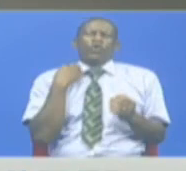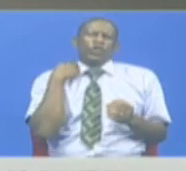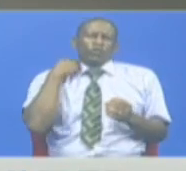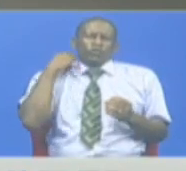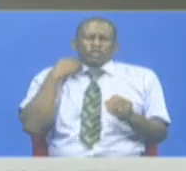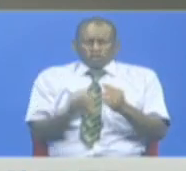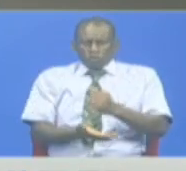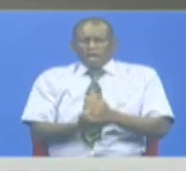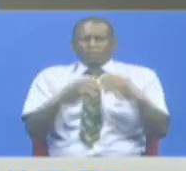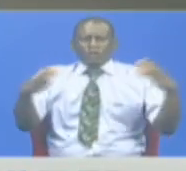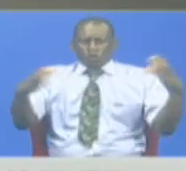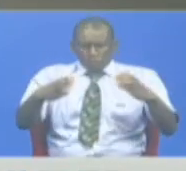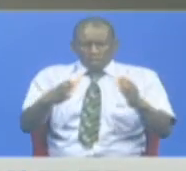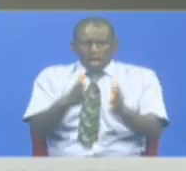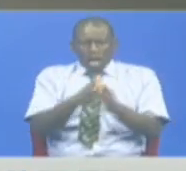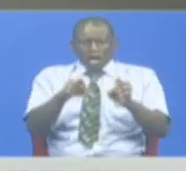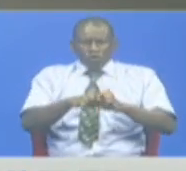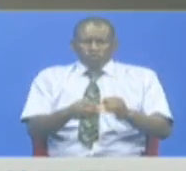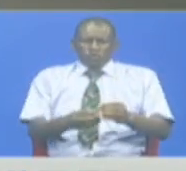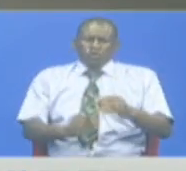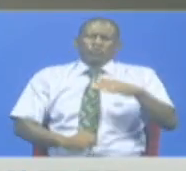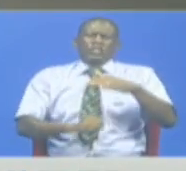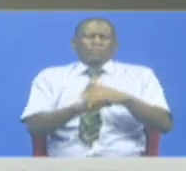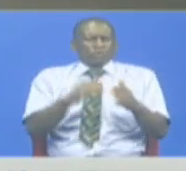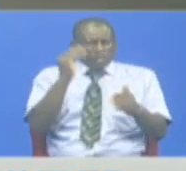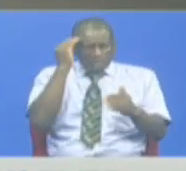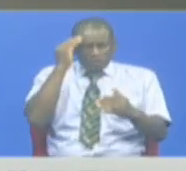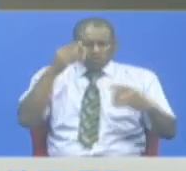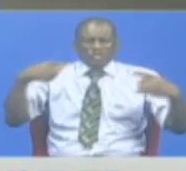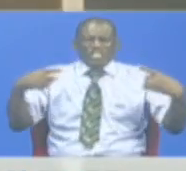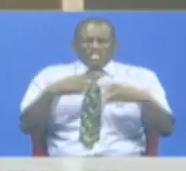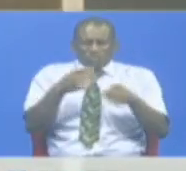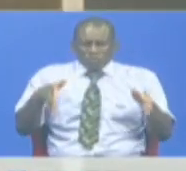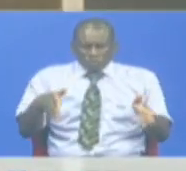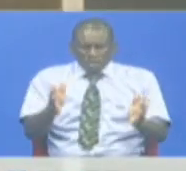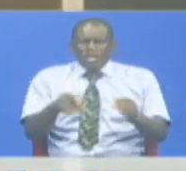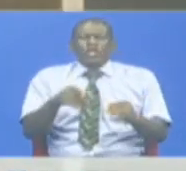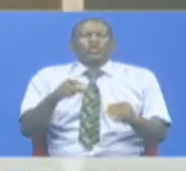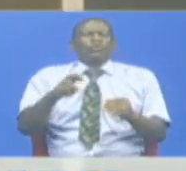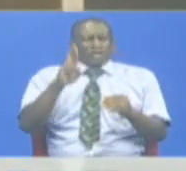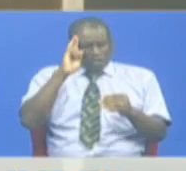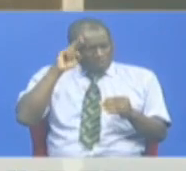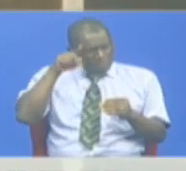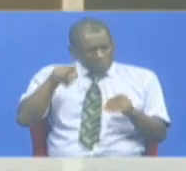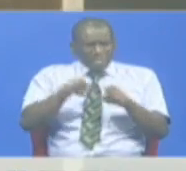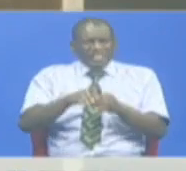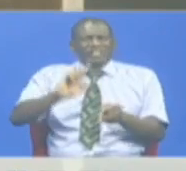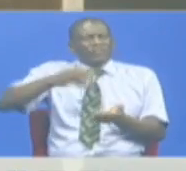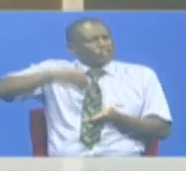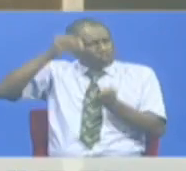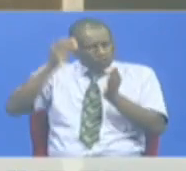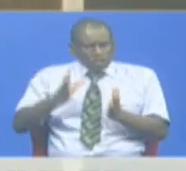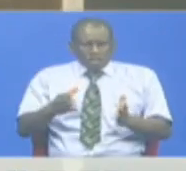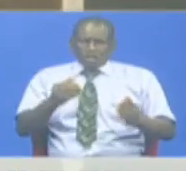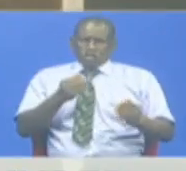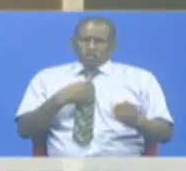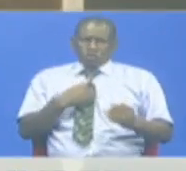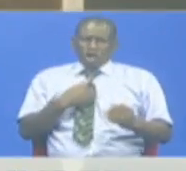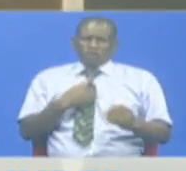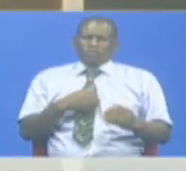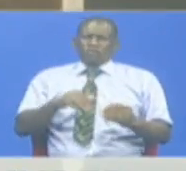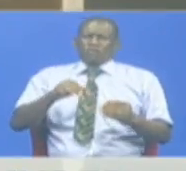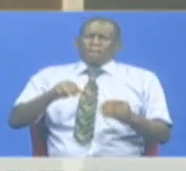jamii na kukuza elimu kwa namna tofauti. Atakumbukwa kama mwanafunzi wa kwanza kupata shahada ya